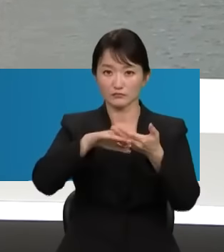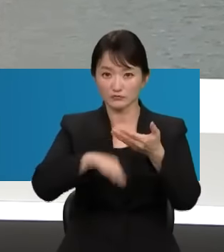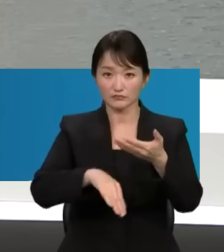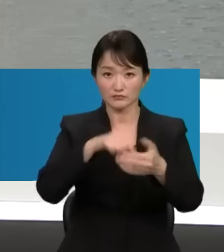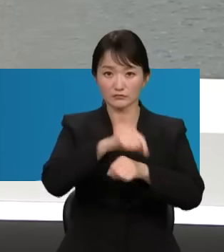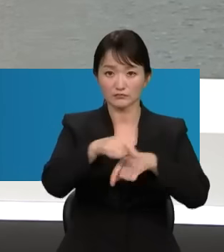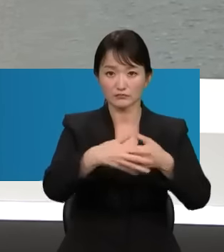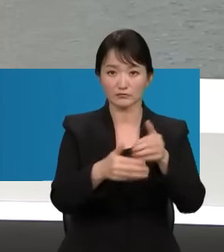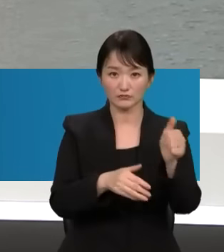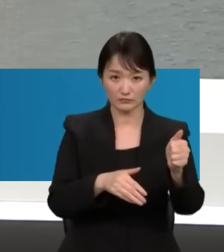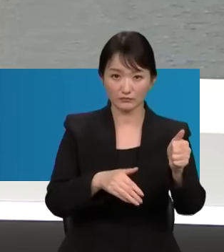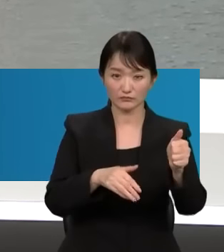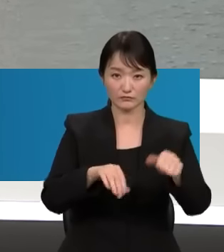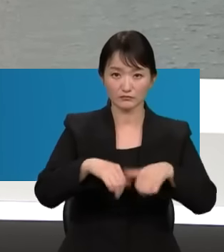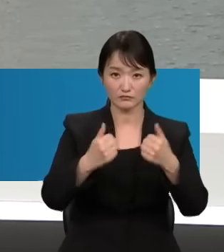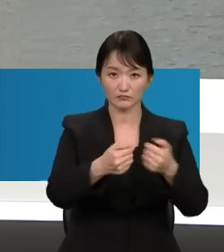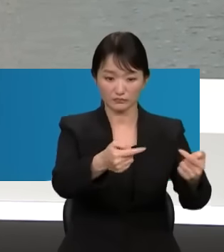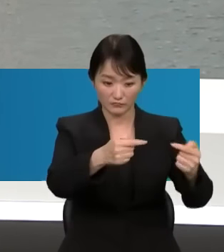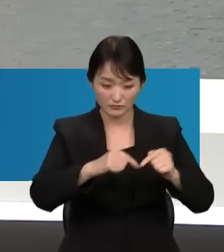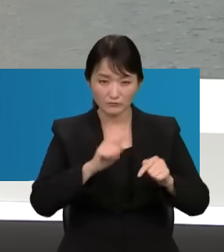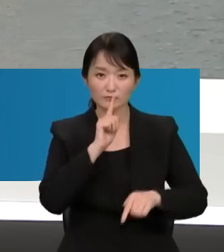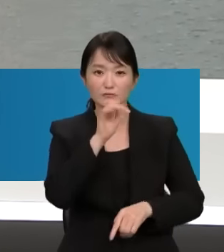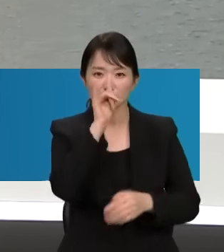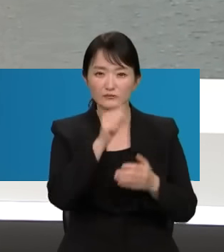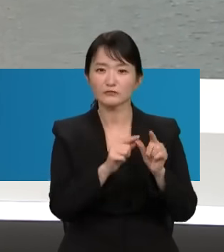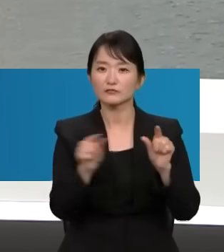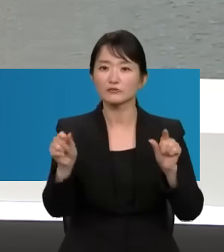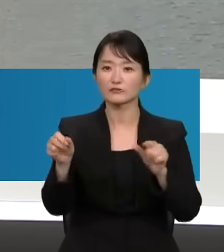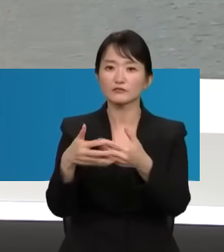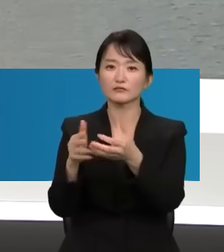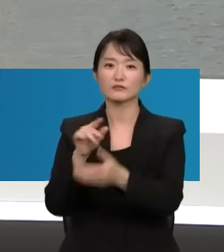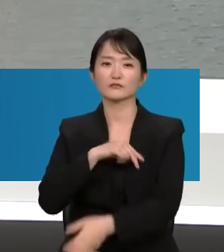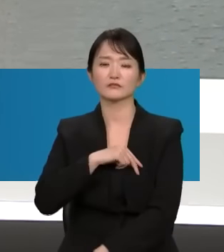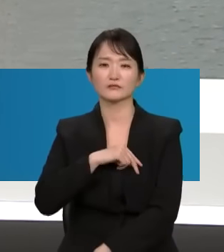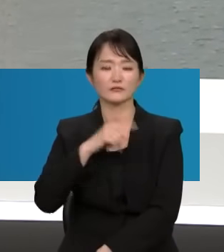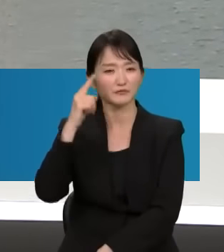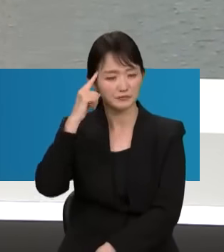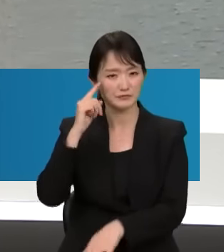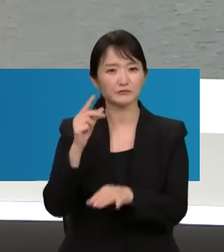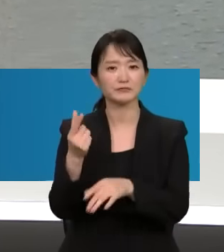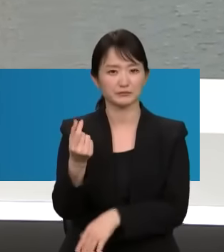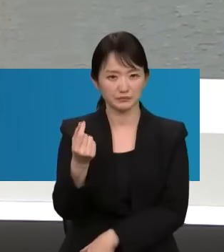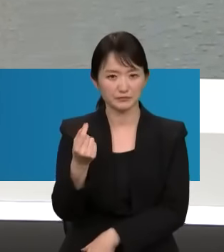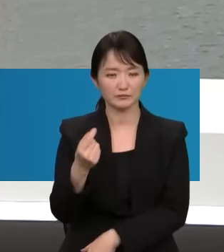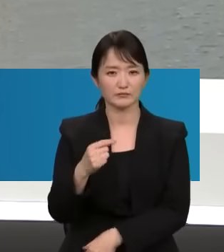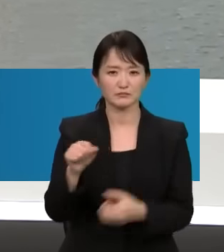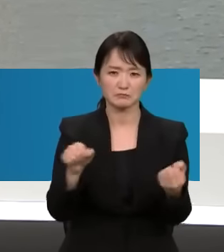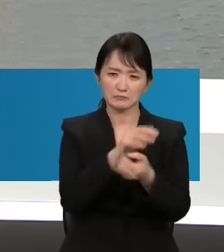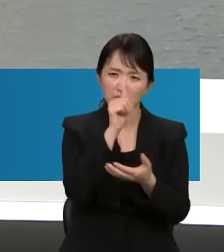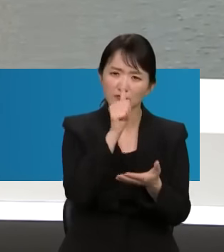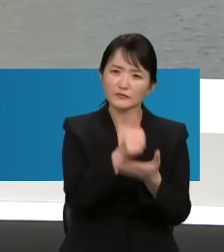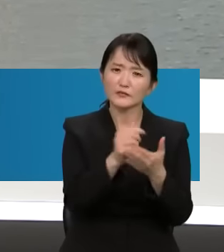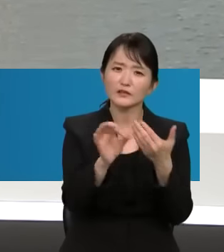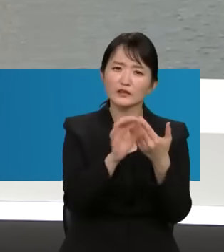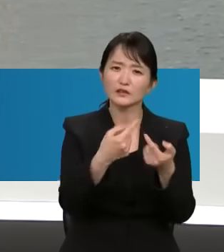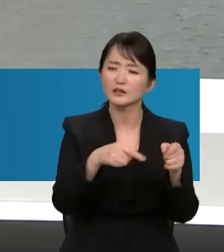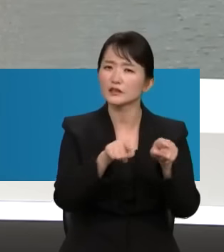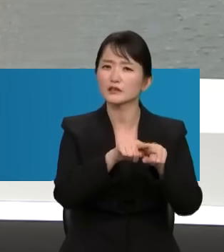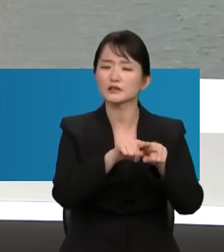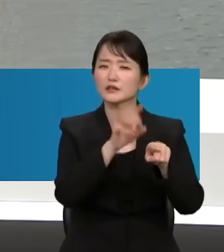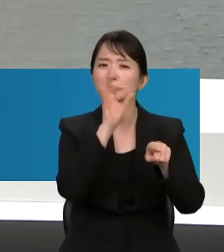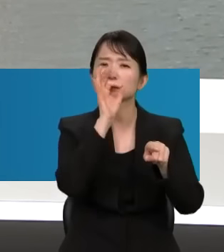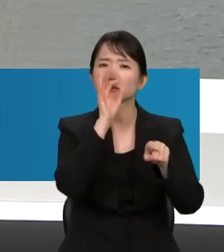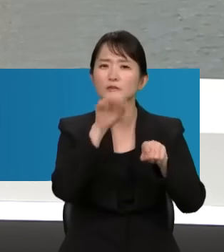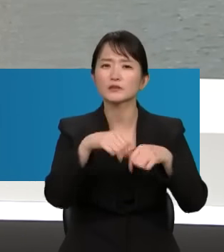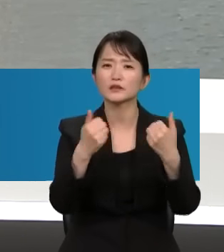오늘 국회에 나와 한 말입니다 일부 여당 의원들도이 주장에 동조하며 내란 죄라고 한다면 함께할 수 없다고